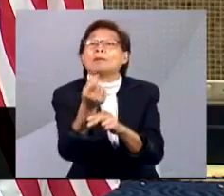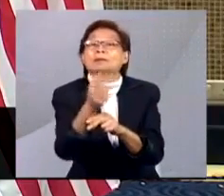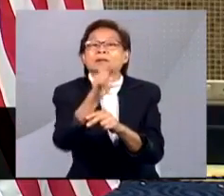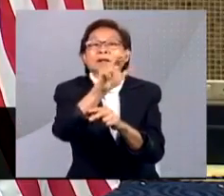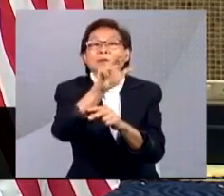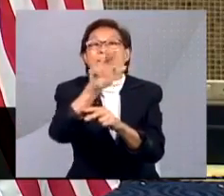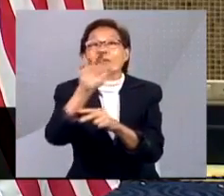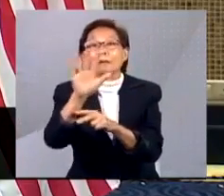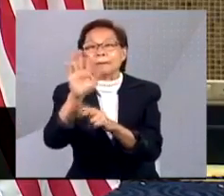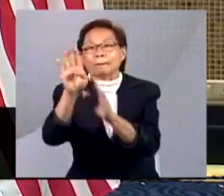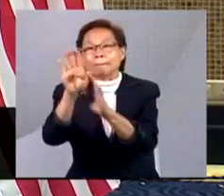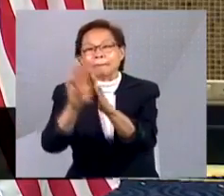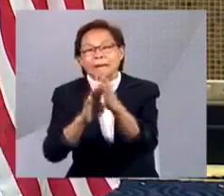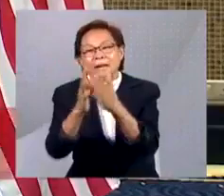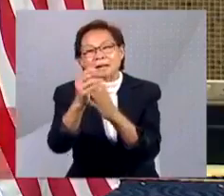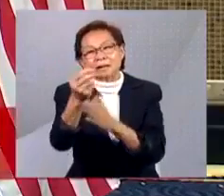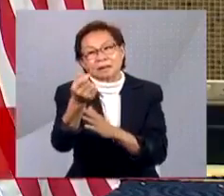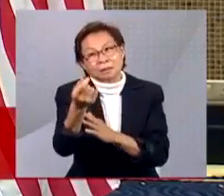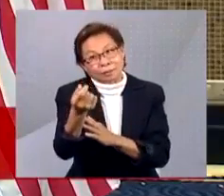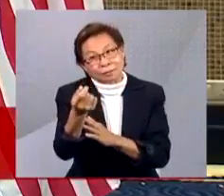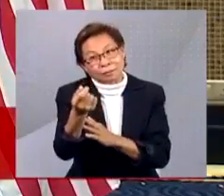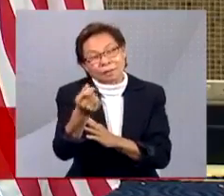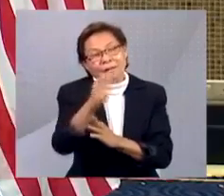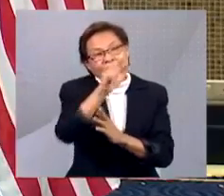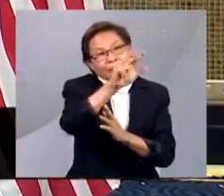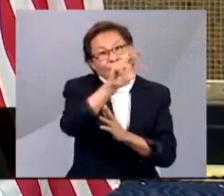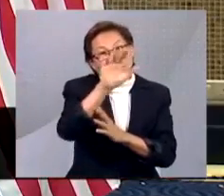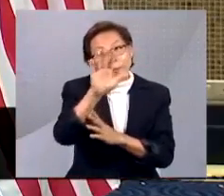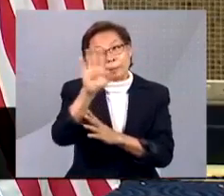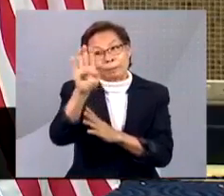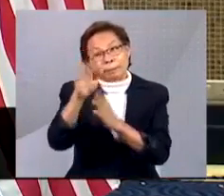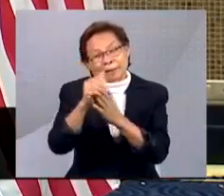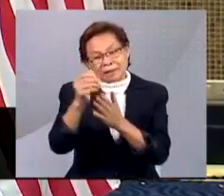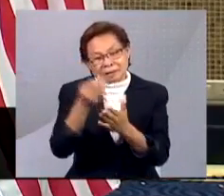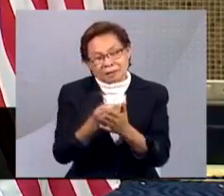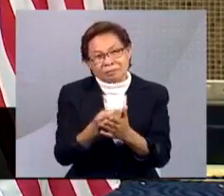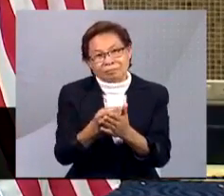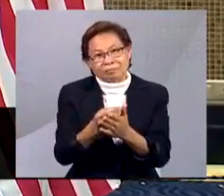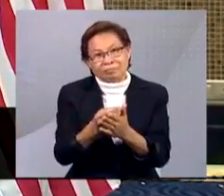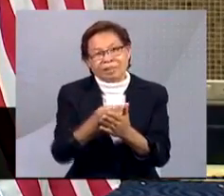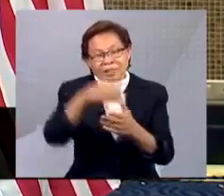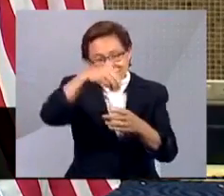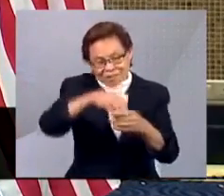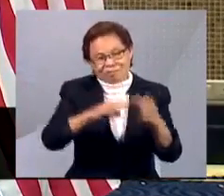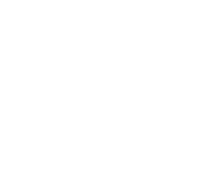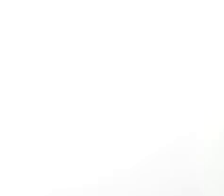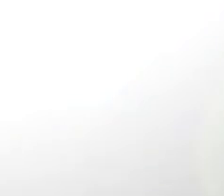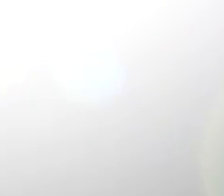RM35 bilion di bawah penjana ini.